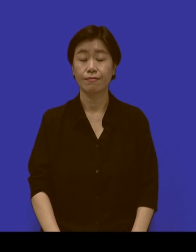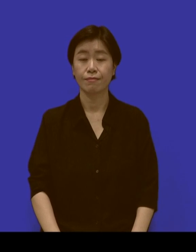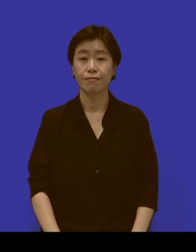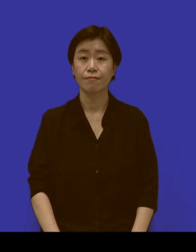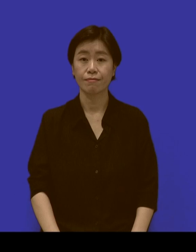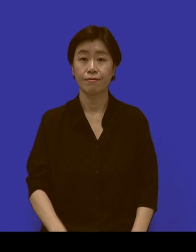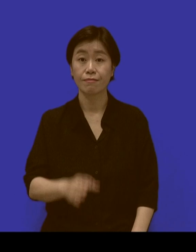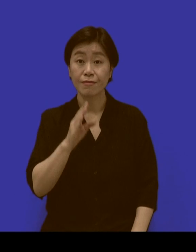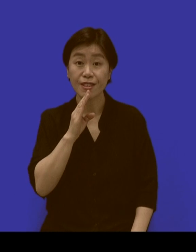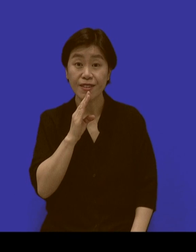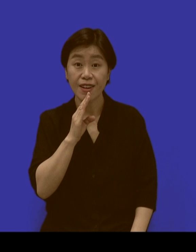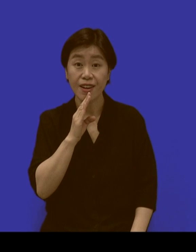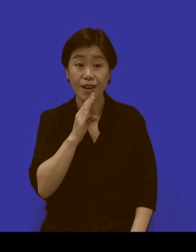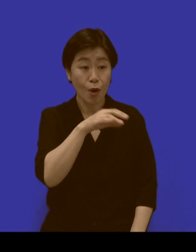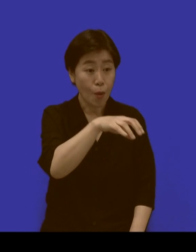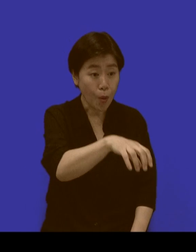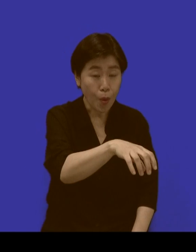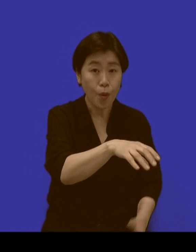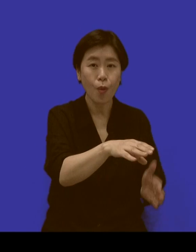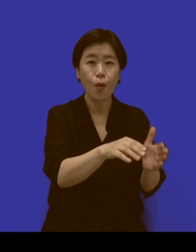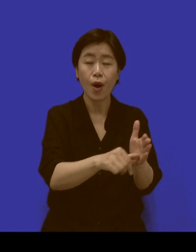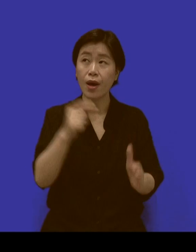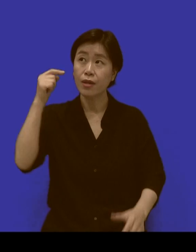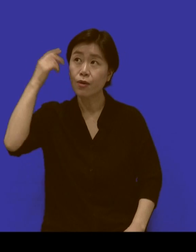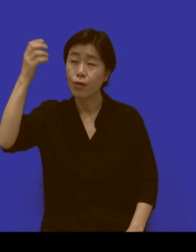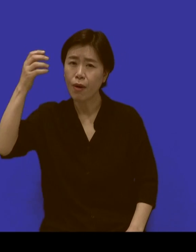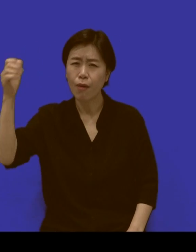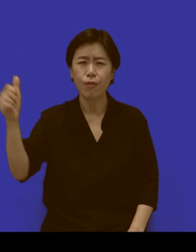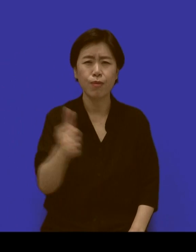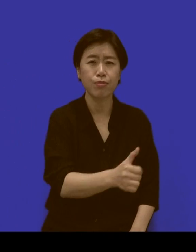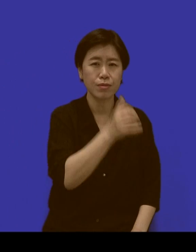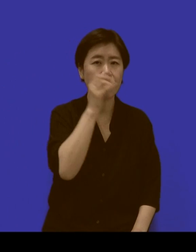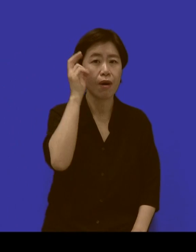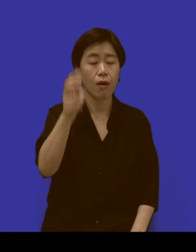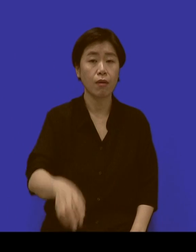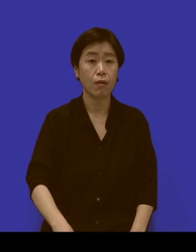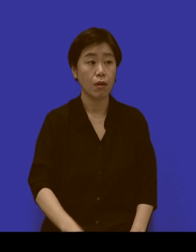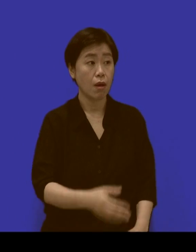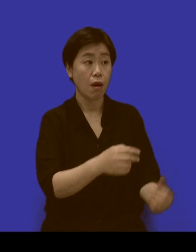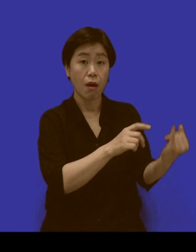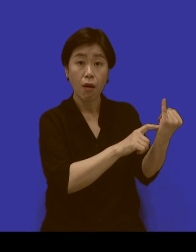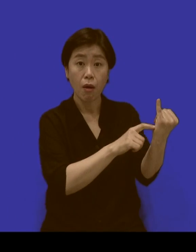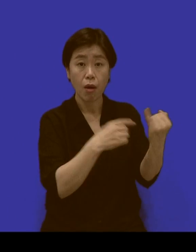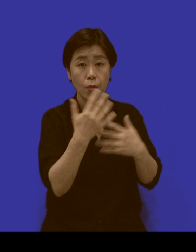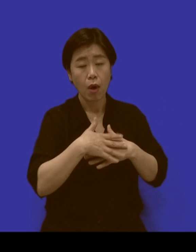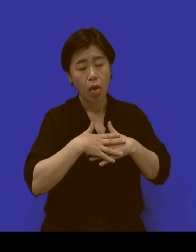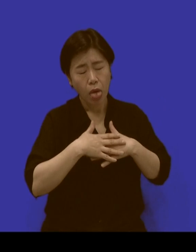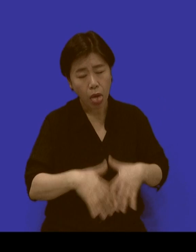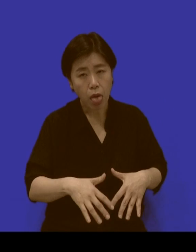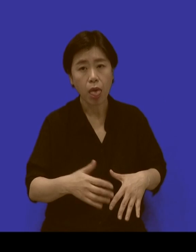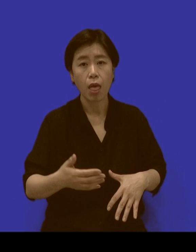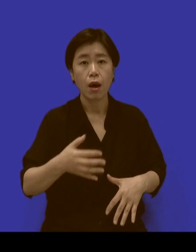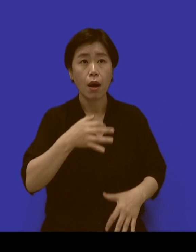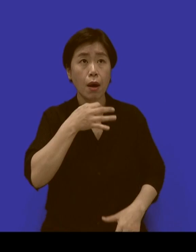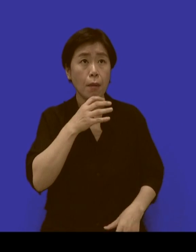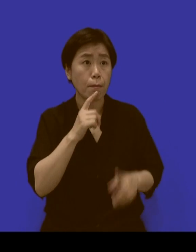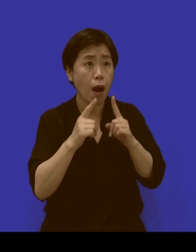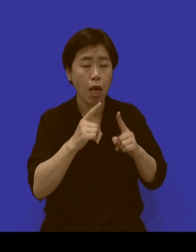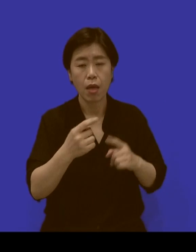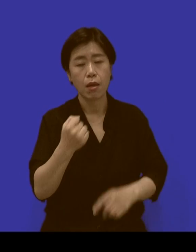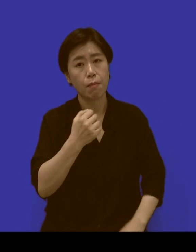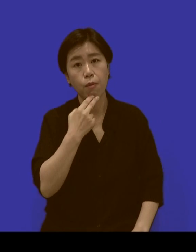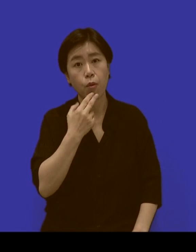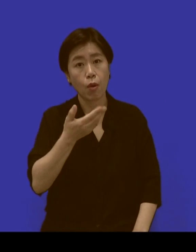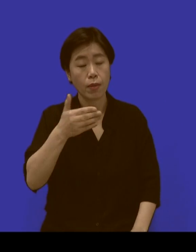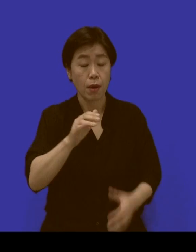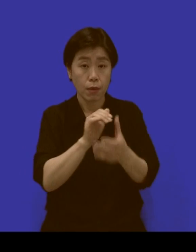그래서 정말 성령님이 함께 하지 않았나. 저는 그렇죠. 그분이 그렇게 그럼요. 힘있게 기도할 수 있으리라고는 생각도 예. 못했거든요. 환자는. 워낙에 많은 분들에게 기도를